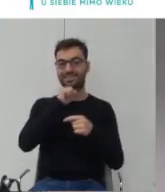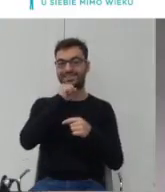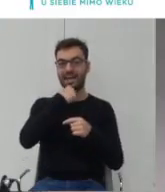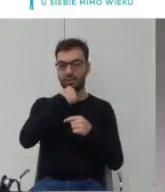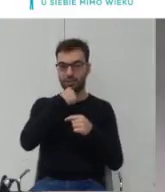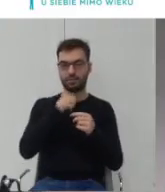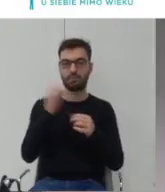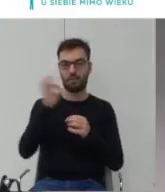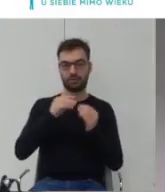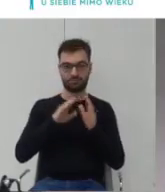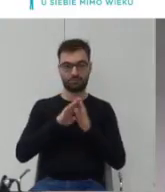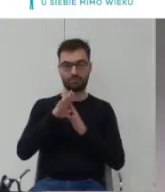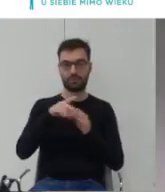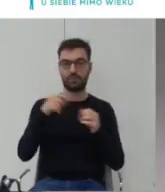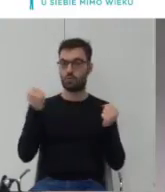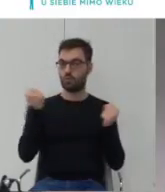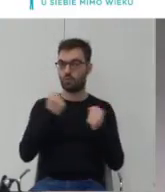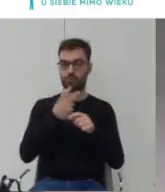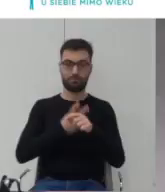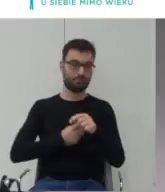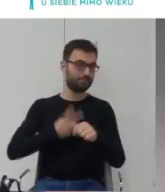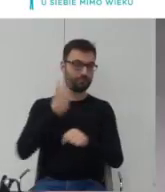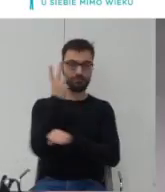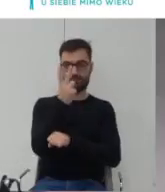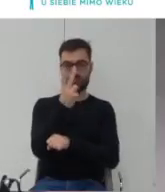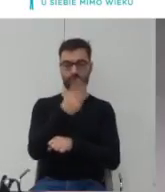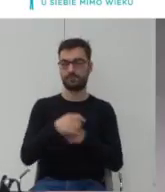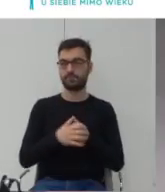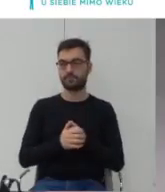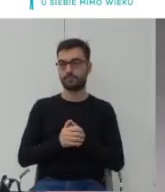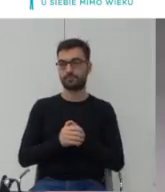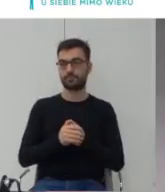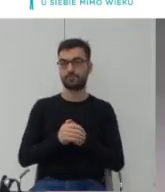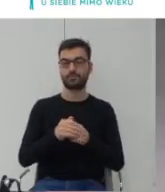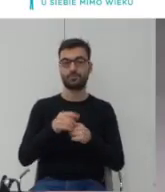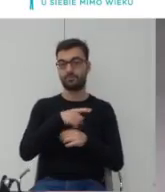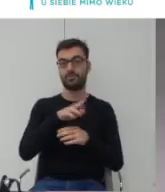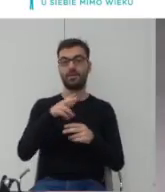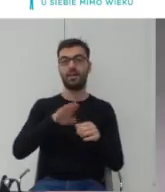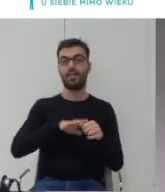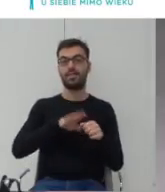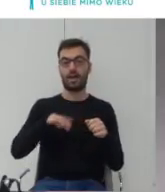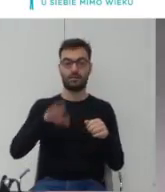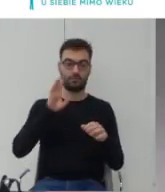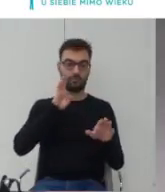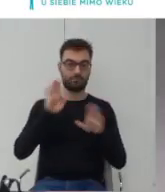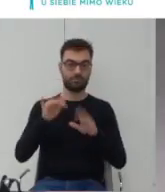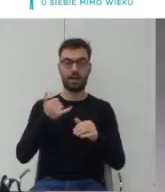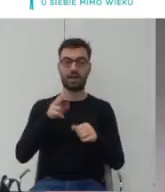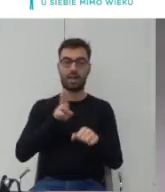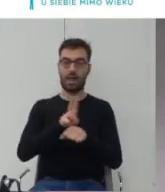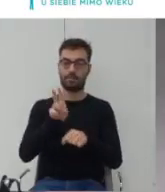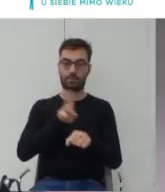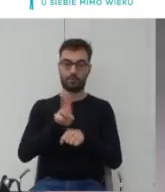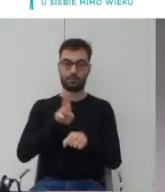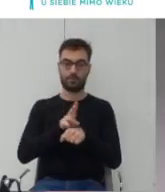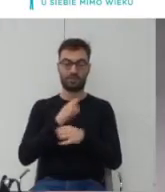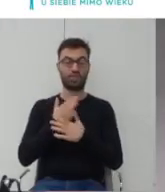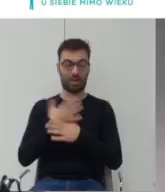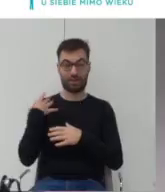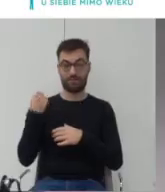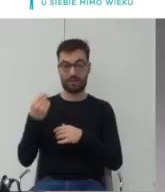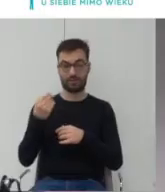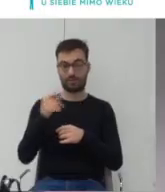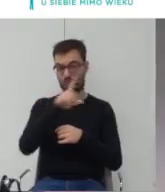jest obecnie najbardziej zaawansowany. To jest kraj teraz na równi z Japonią, jeśli chodzi o średni